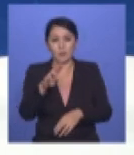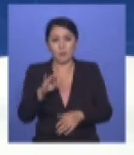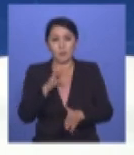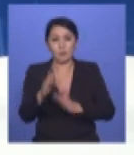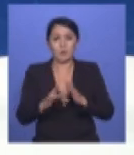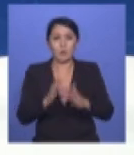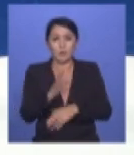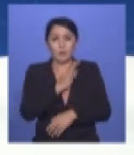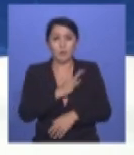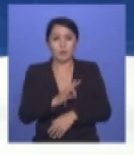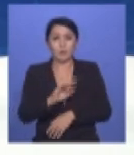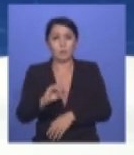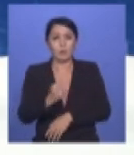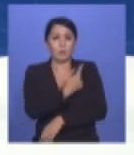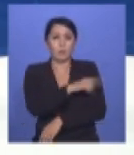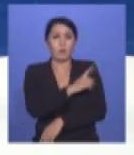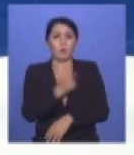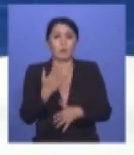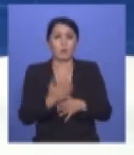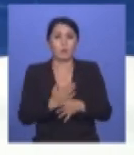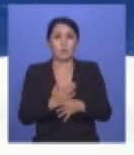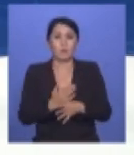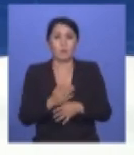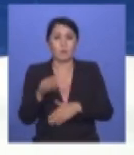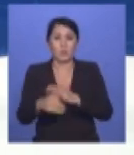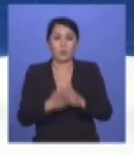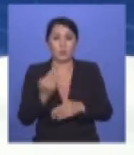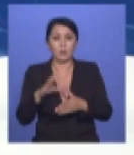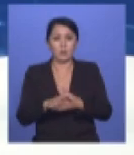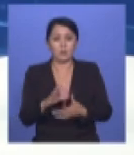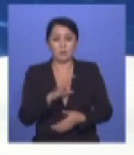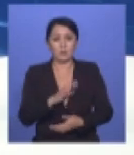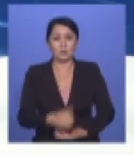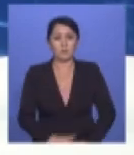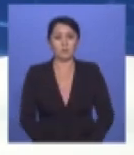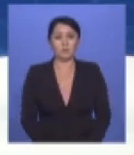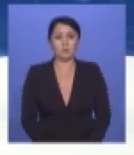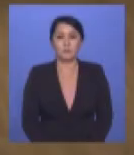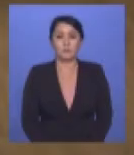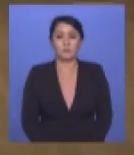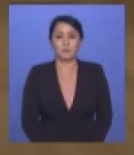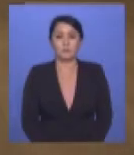әкіміне орталықта қолданылатын алғашқы медициналық көмек көрсету әдістемесінің жаңа түрлері де таныстырылды.